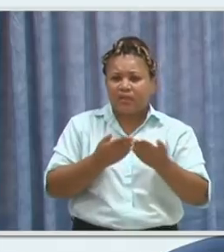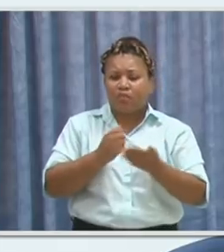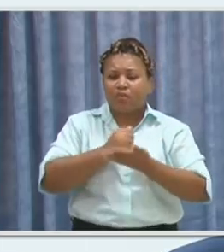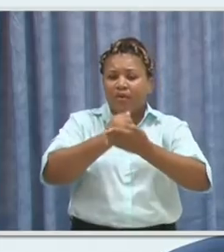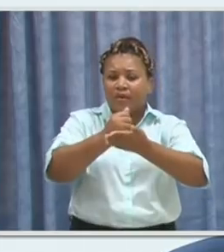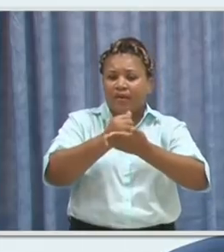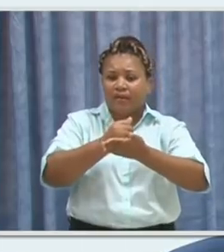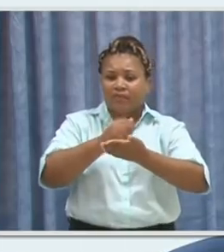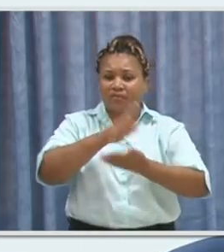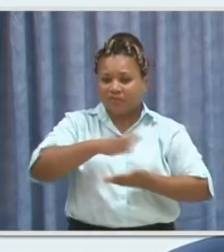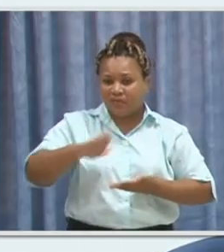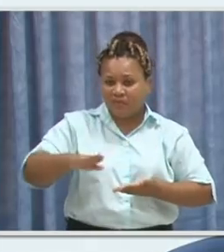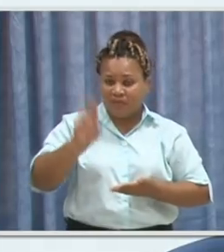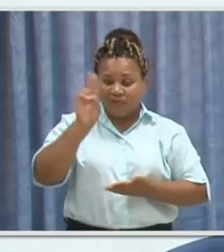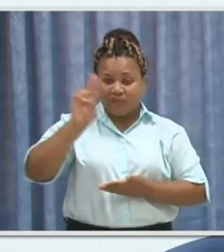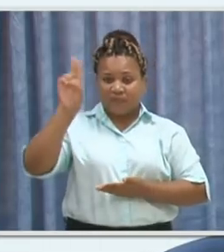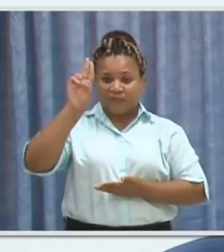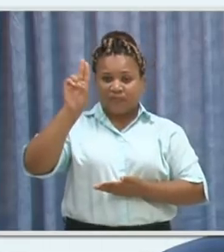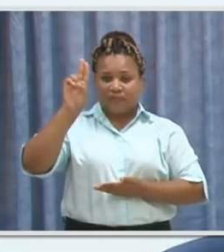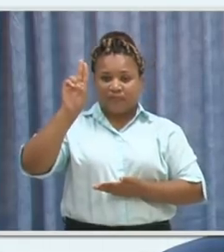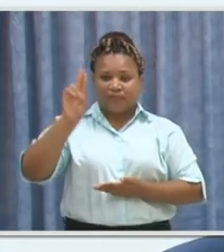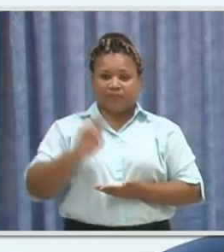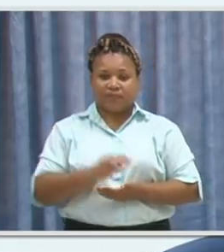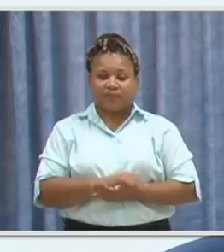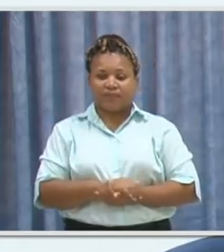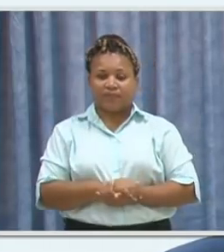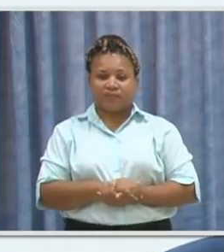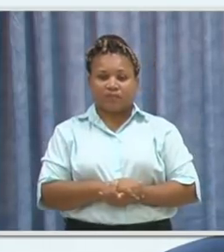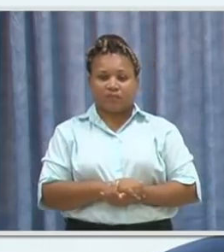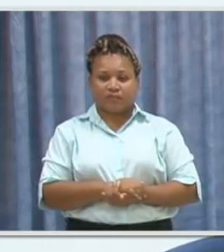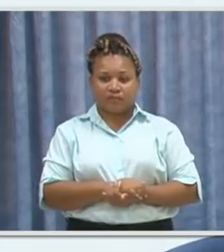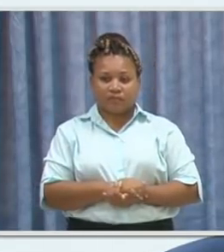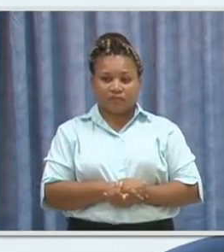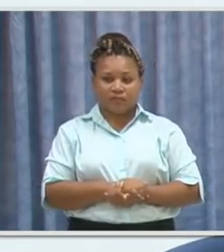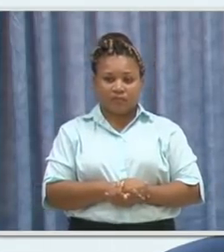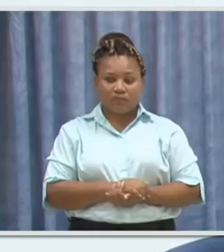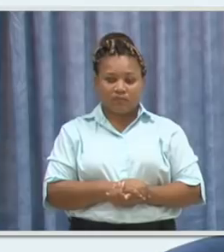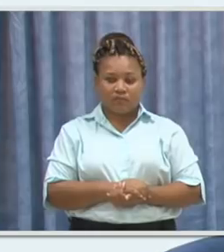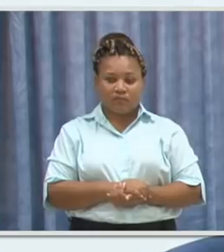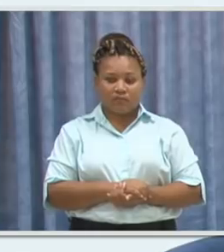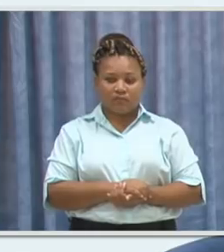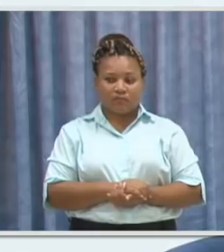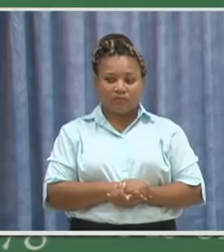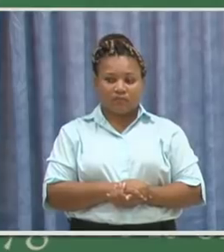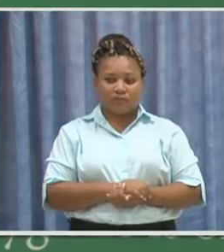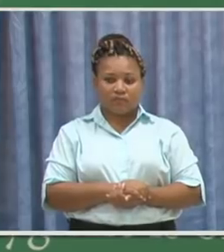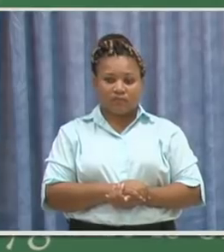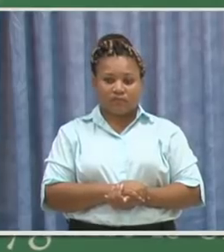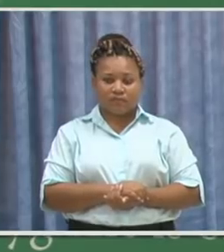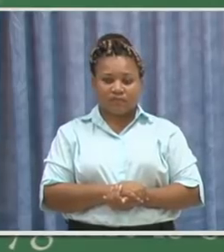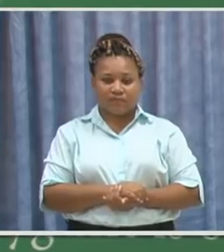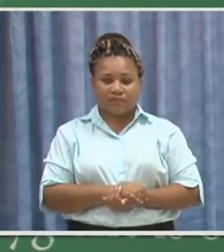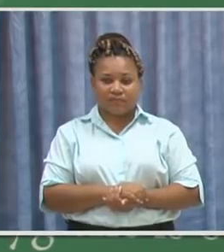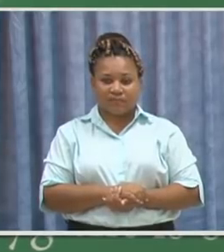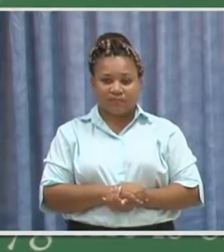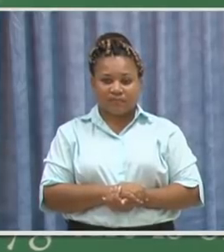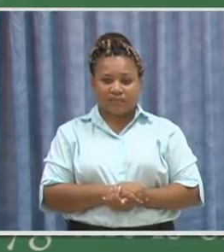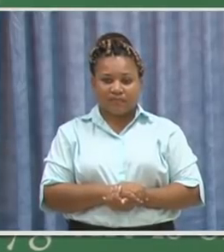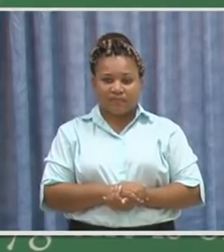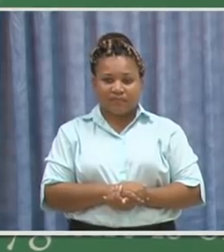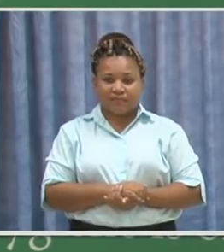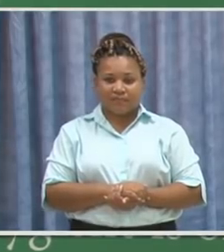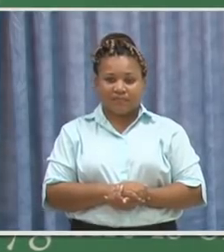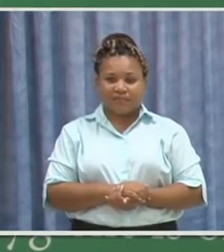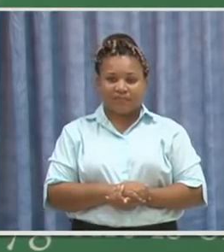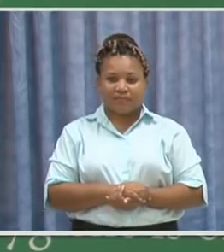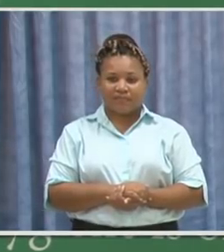Oui, merci pour la question. Par exemple, tu annonces bonne passe qui dans l'Inde sur l'Inde pour même qui là bas déjà. Les